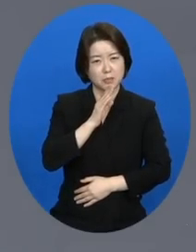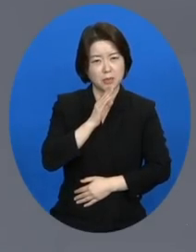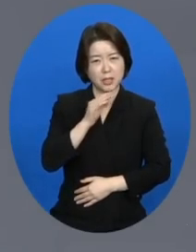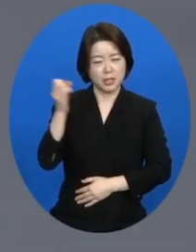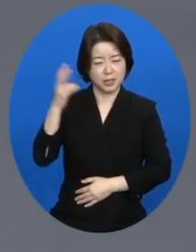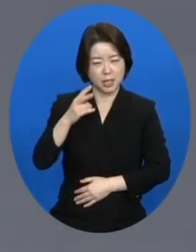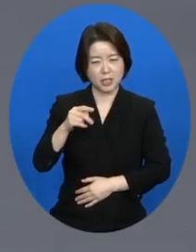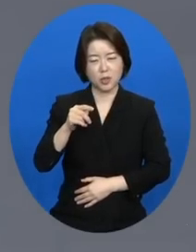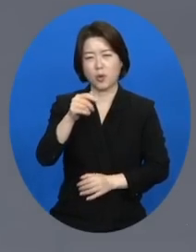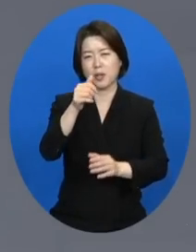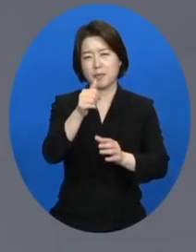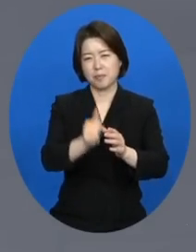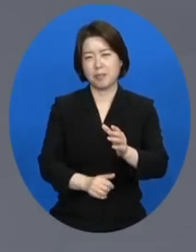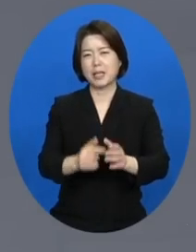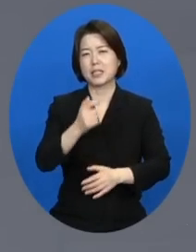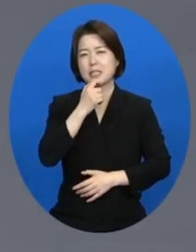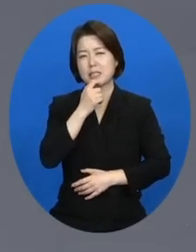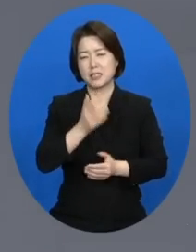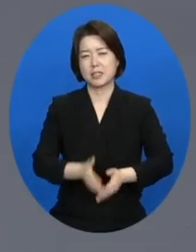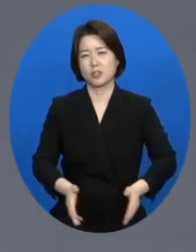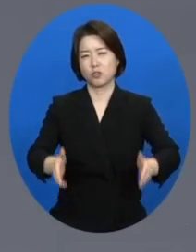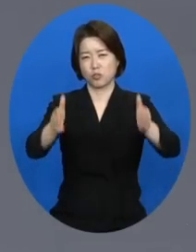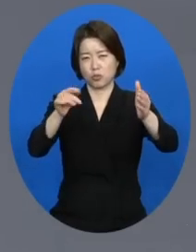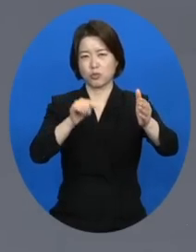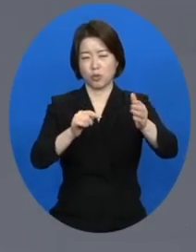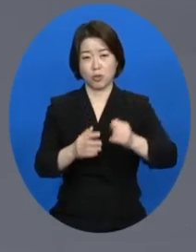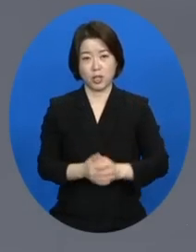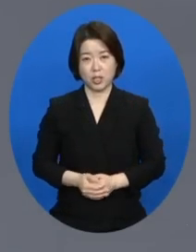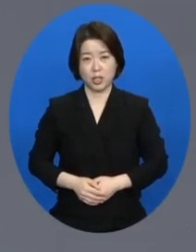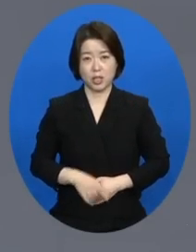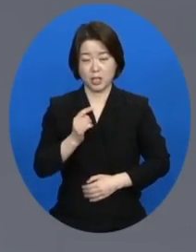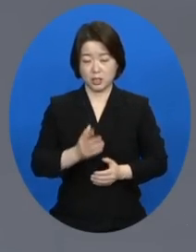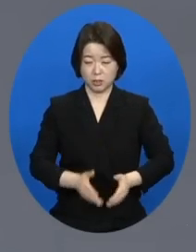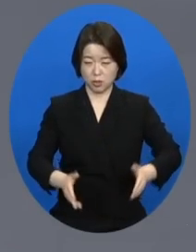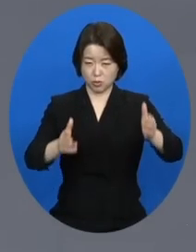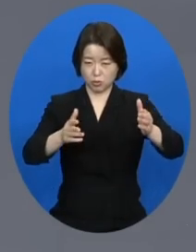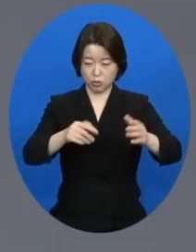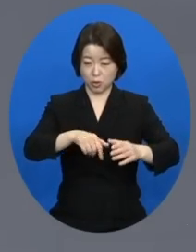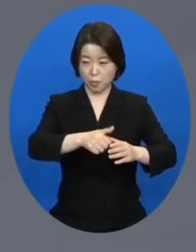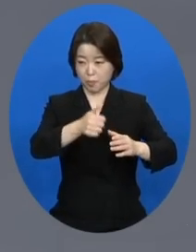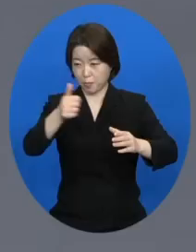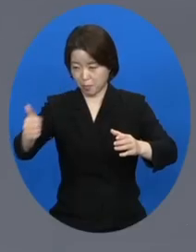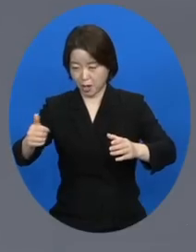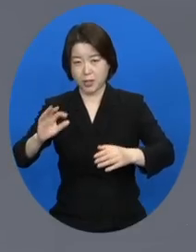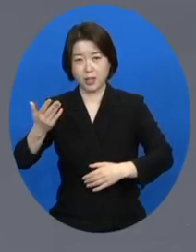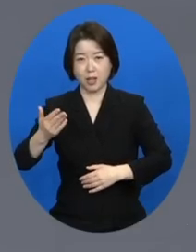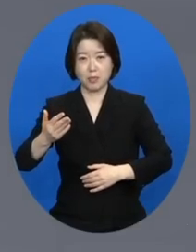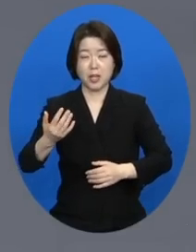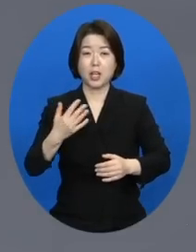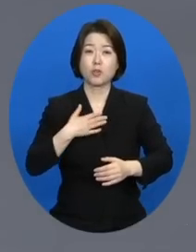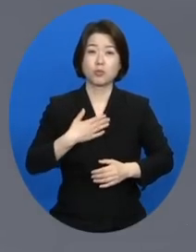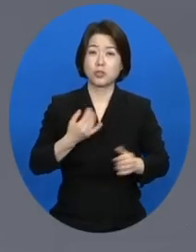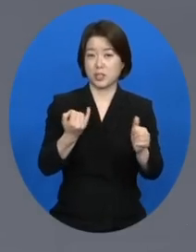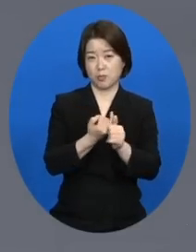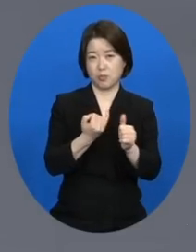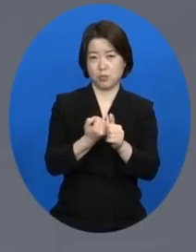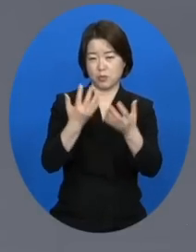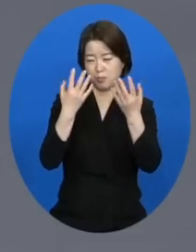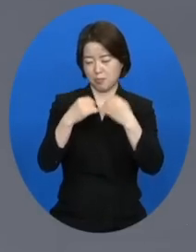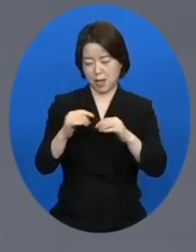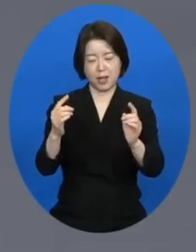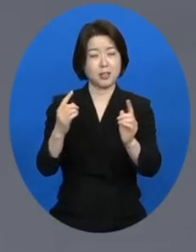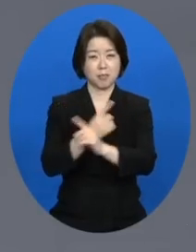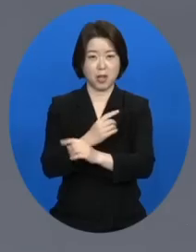다시는 빠지고 싶지 않은 구덩이였는데 그 구덩이를 지난 다음에 저와 아내는 많이 달라졌어요.